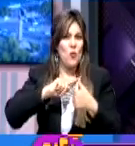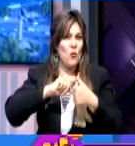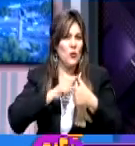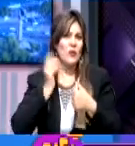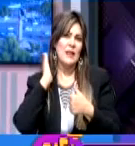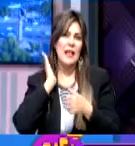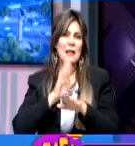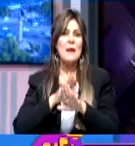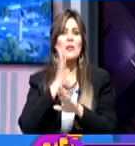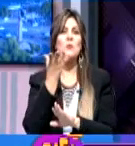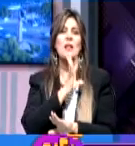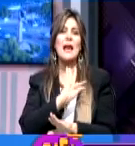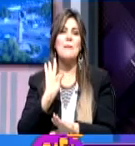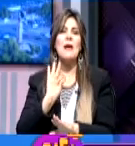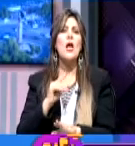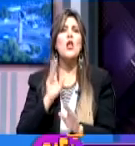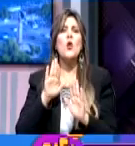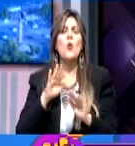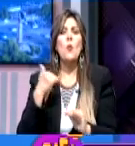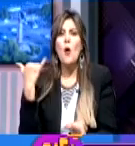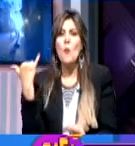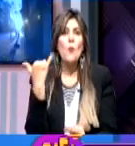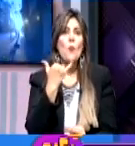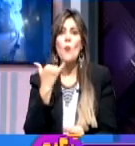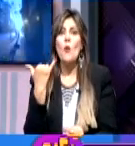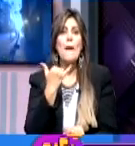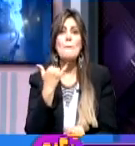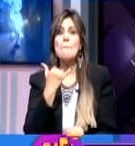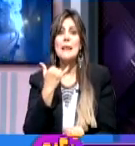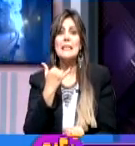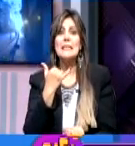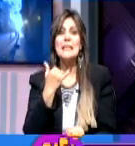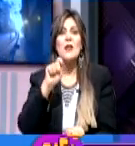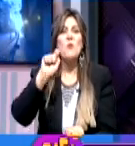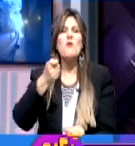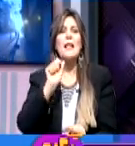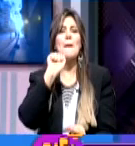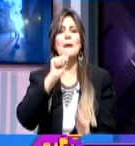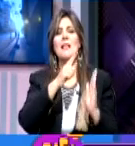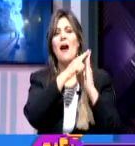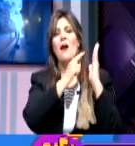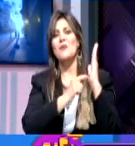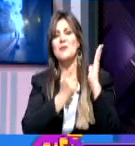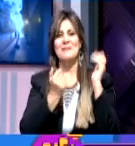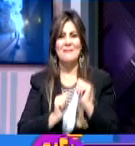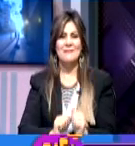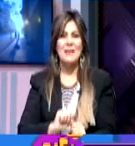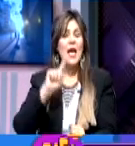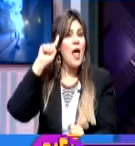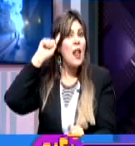الخدمات المتكامله اللي هو من اهم مفاتيح القانون. يعني لا يمكن ابدا